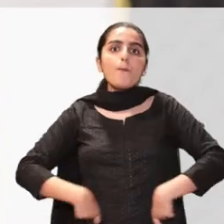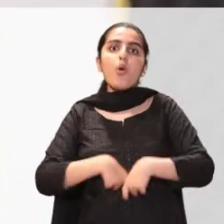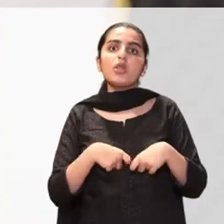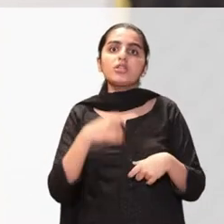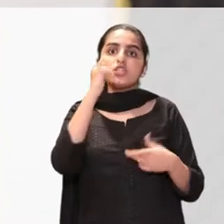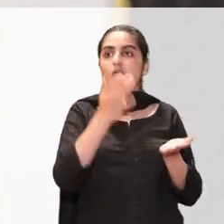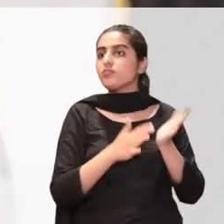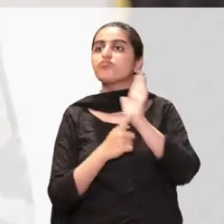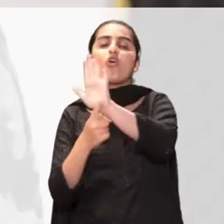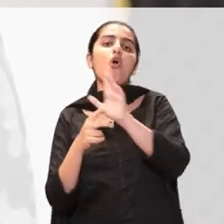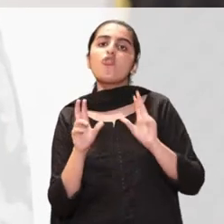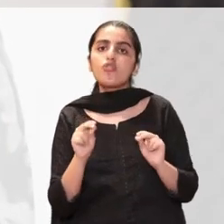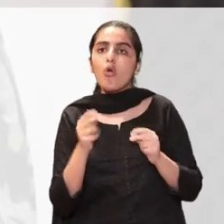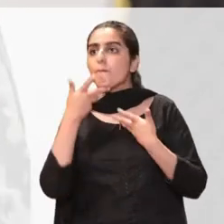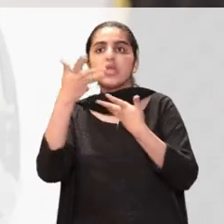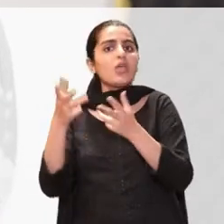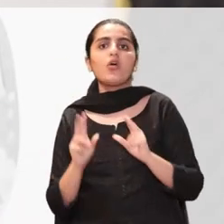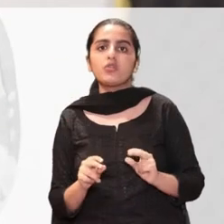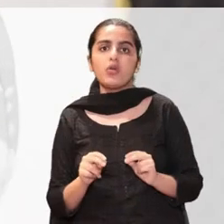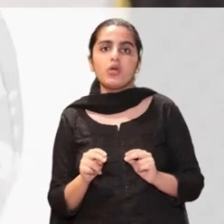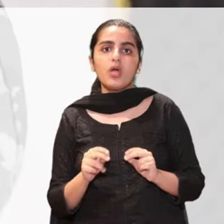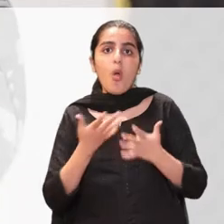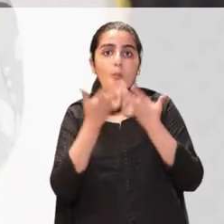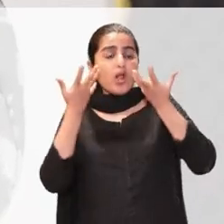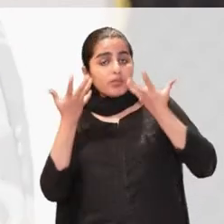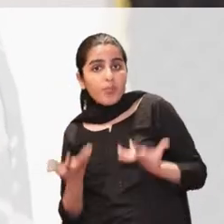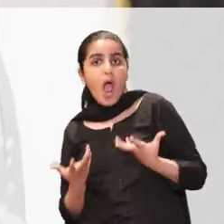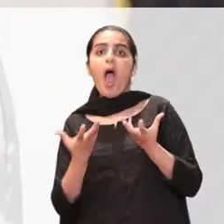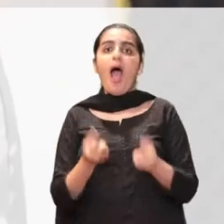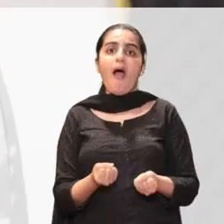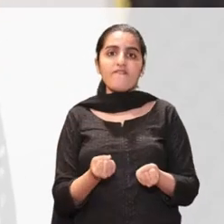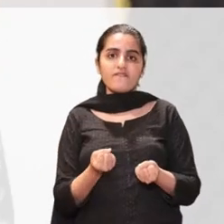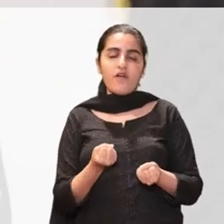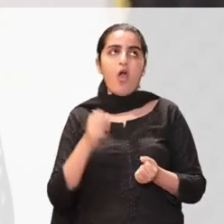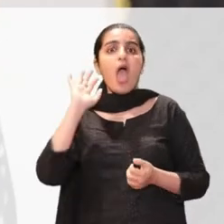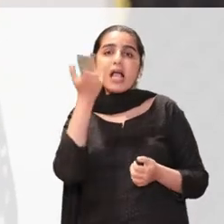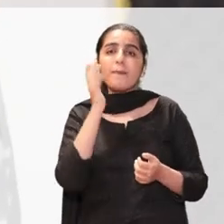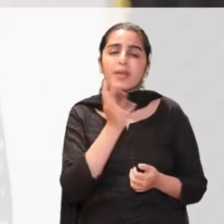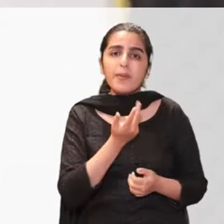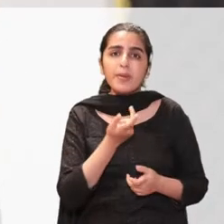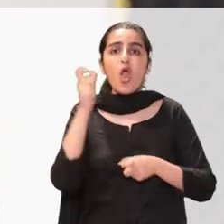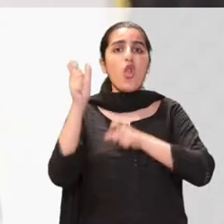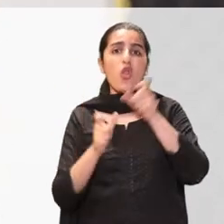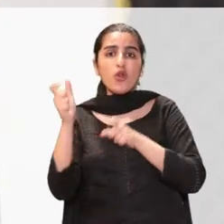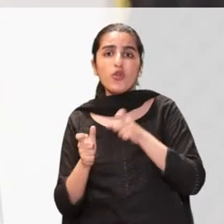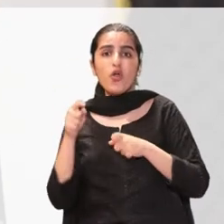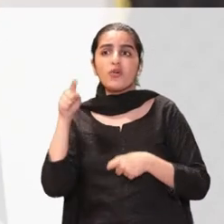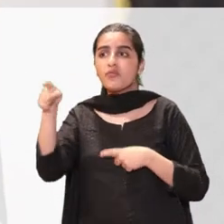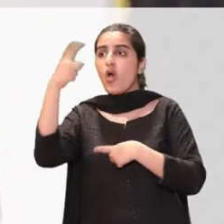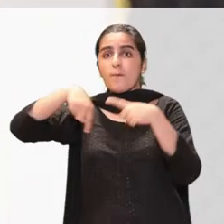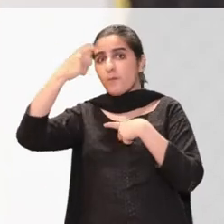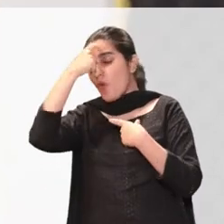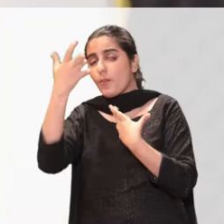रहे होते हैं लेकिन नहीं कर आधे सिस्टम है करप्शन ऐसी है तो उसमें प्रेजेंटेशन तैयार जल छोड़ दो ठीक है इतना प्रेशर है